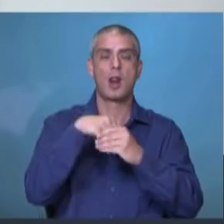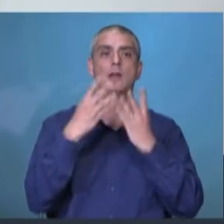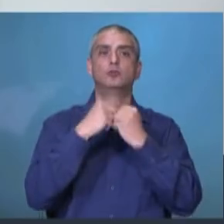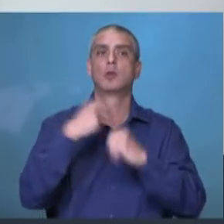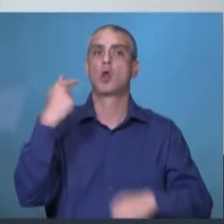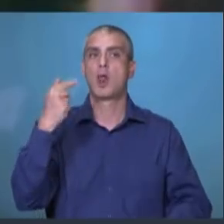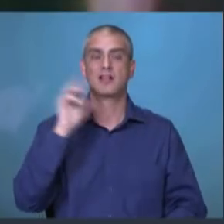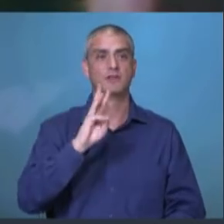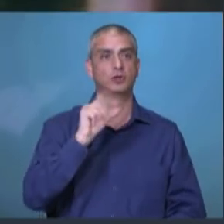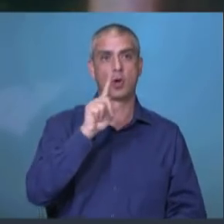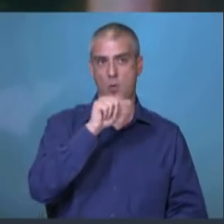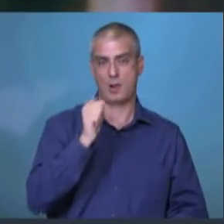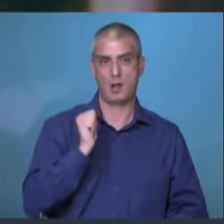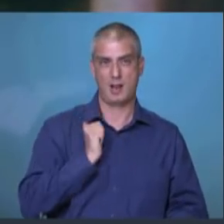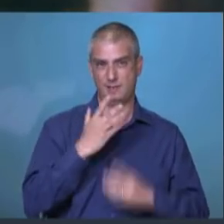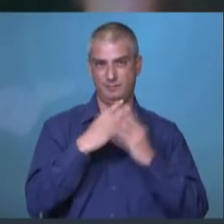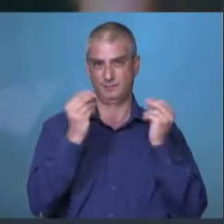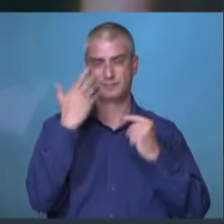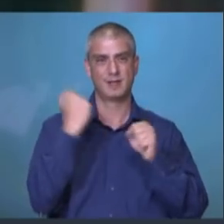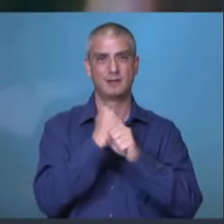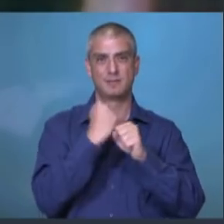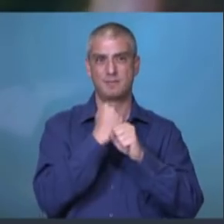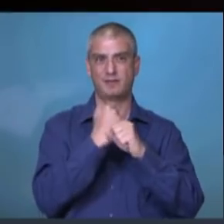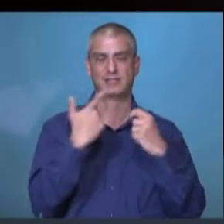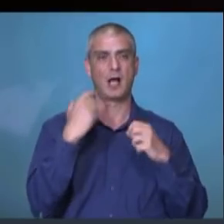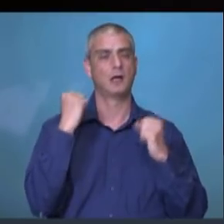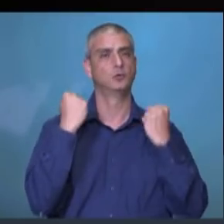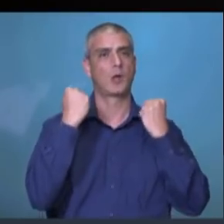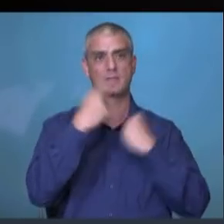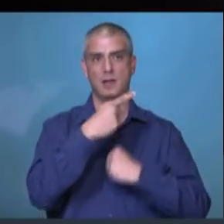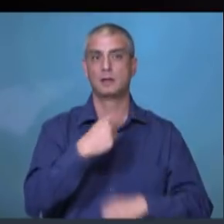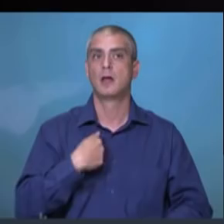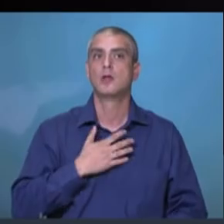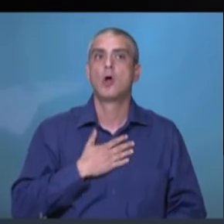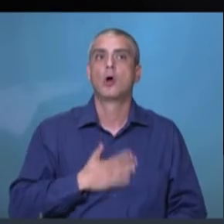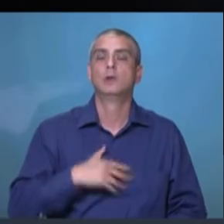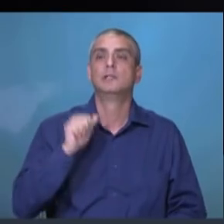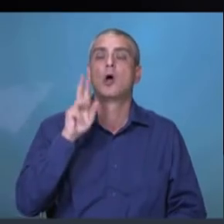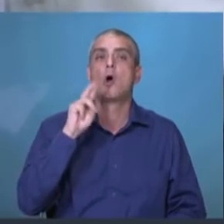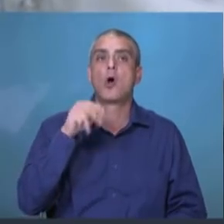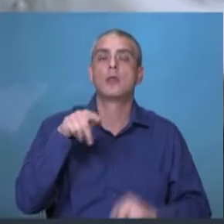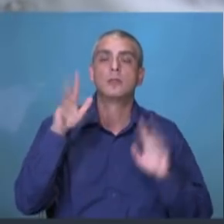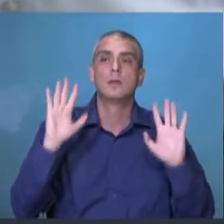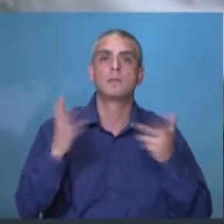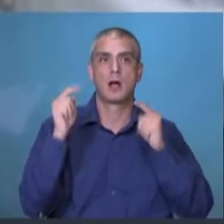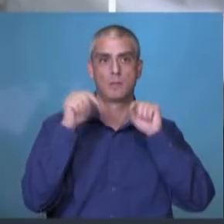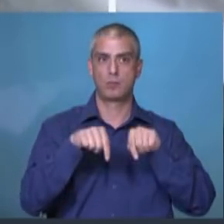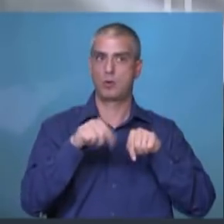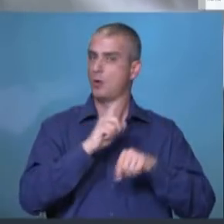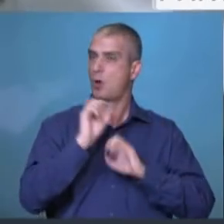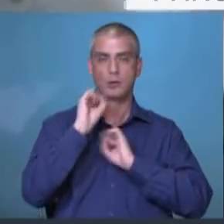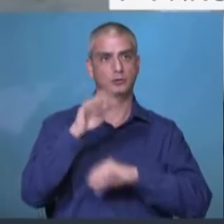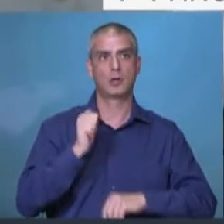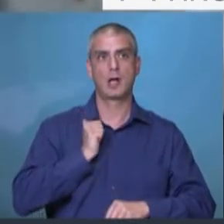ושאול, החללים הנהדרים ממבצע צוק איתן. אני רוצה את אורון כמה שיותר מהר. לא מפקירים